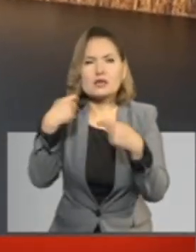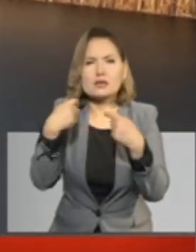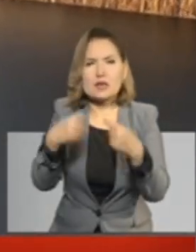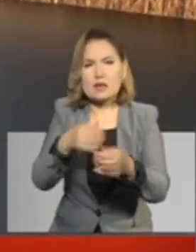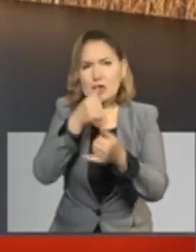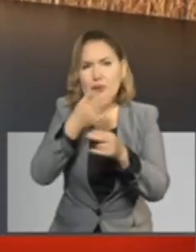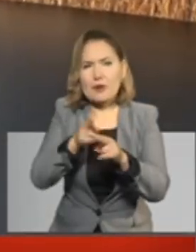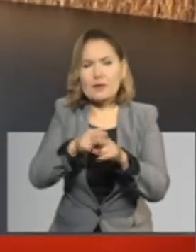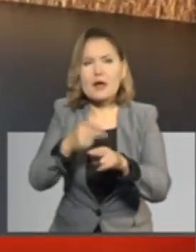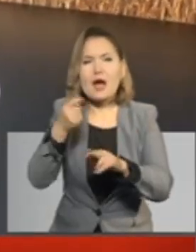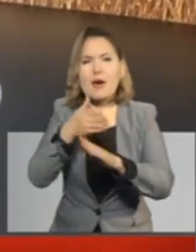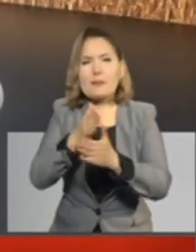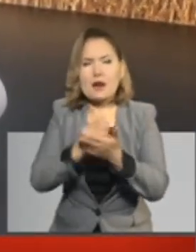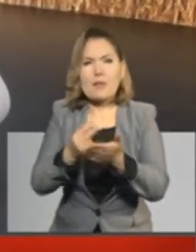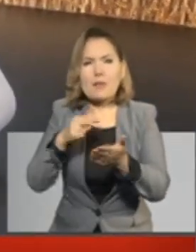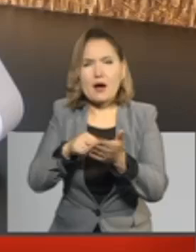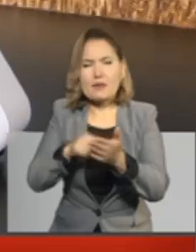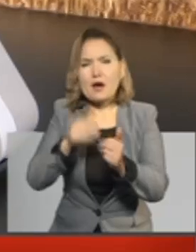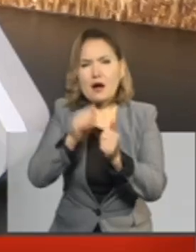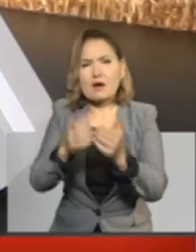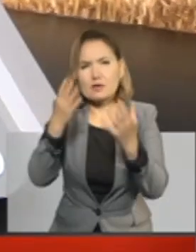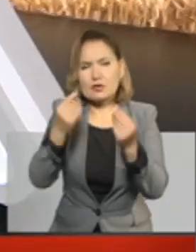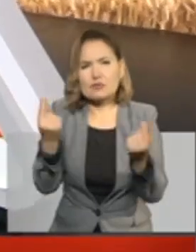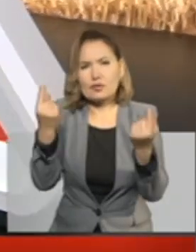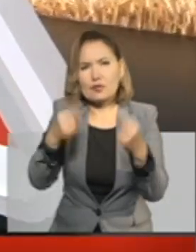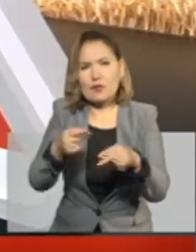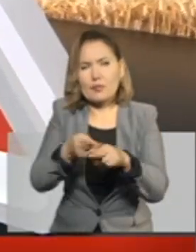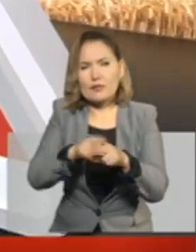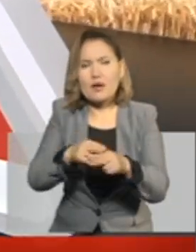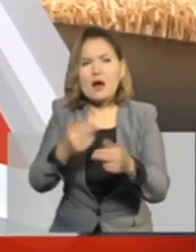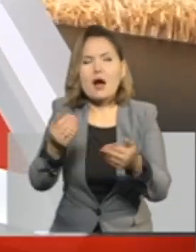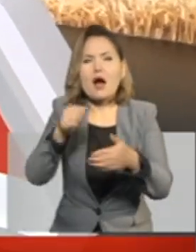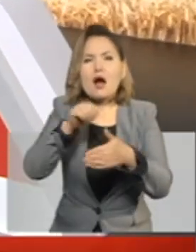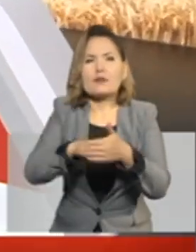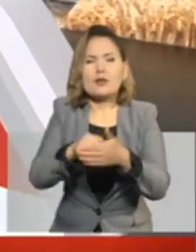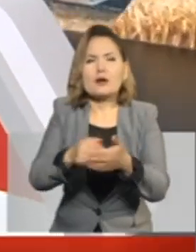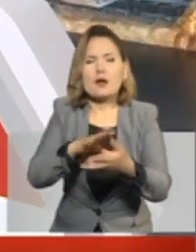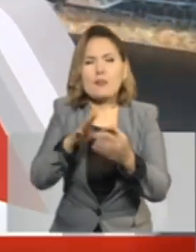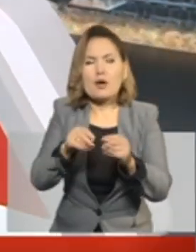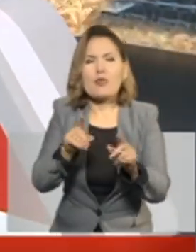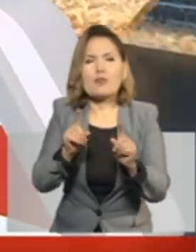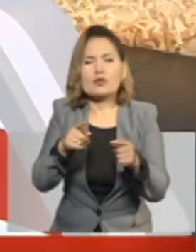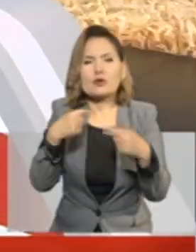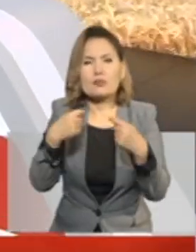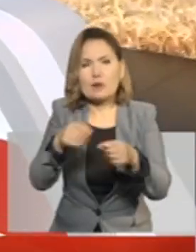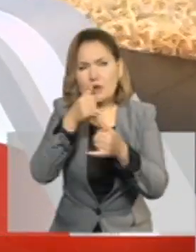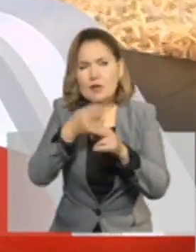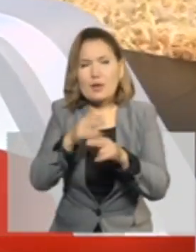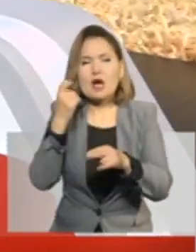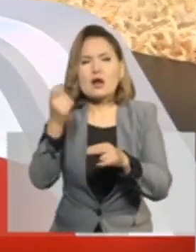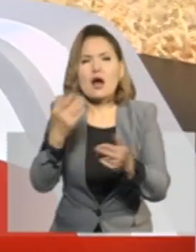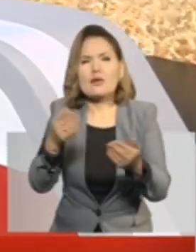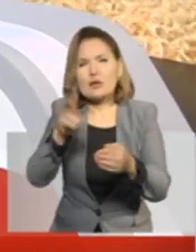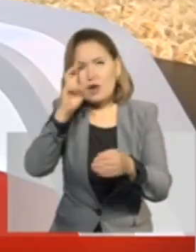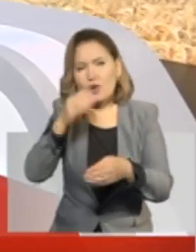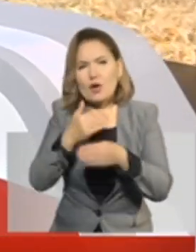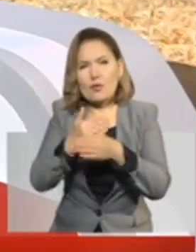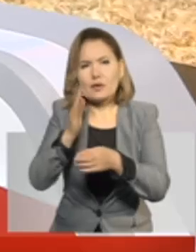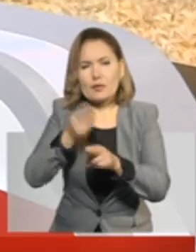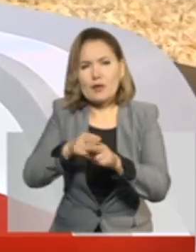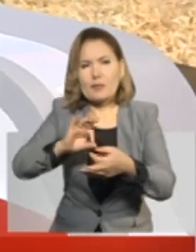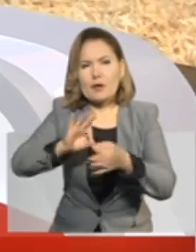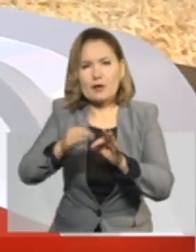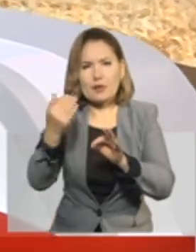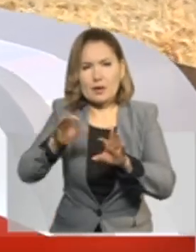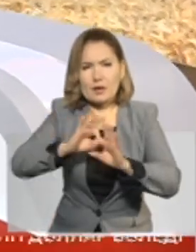jok. Bidaydın bağası da künnen künge kıldırap bara. Buğan ne sebep? Kolında barın ötkiz almay oturgan şarbalarga kanday kömek beledi. Öngirdeki